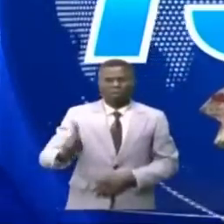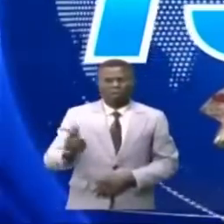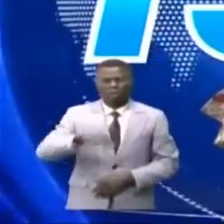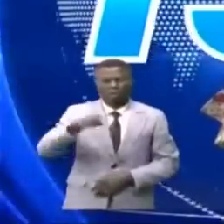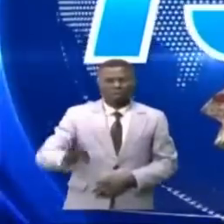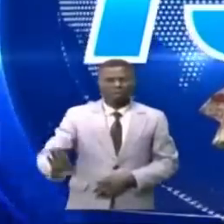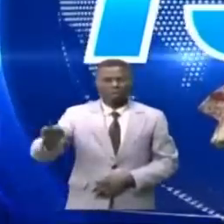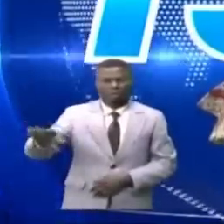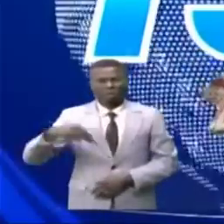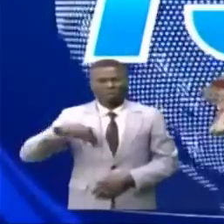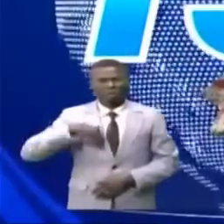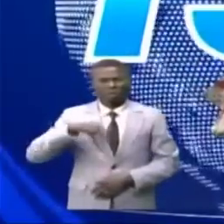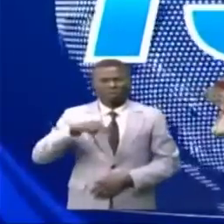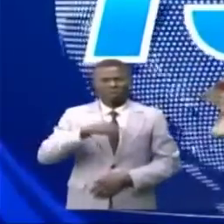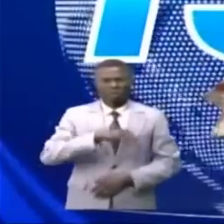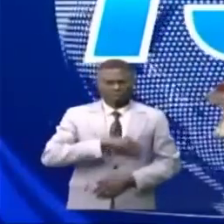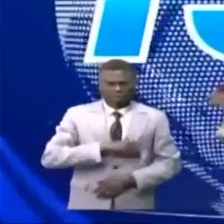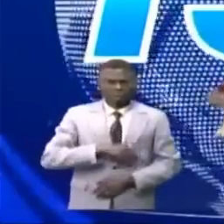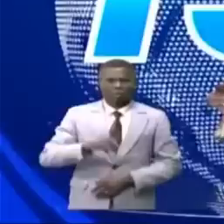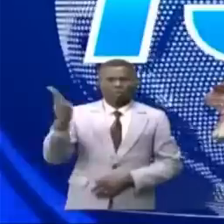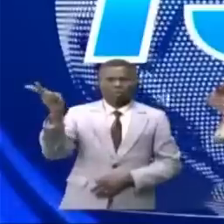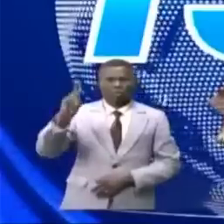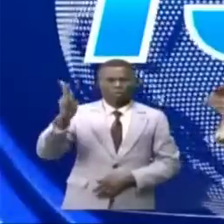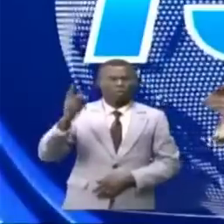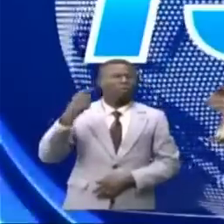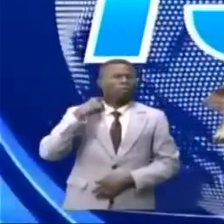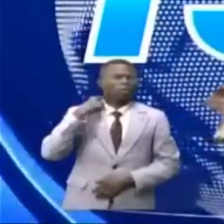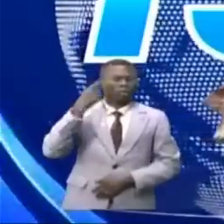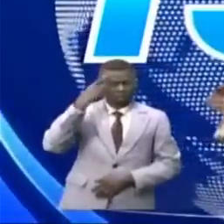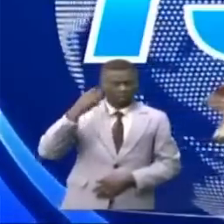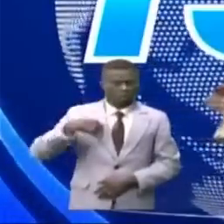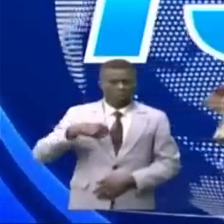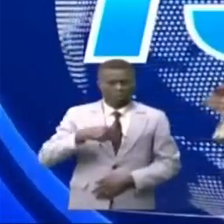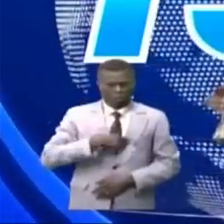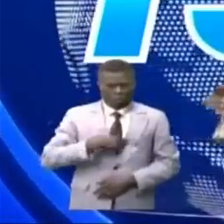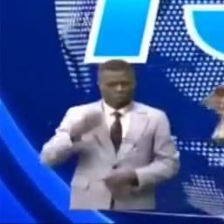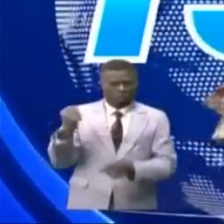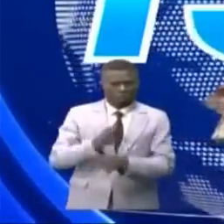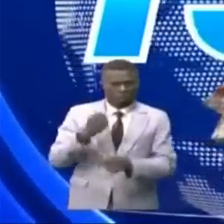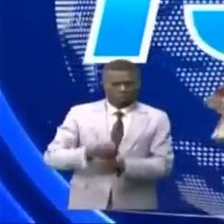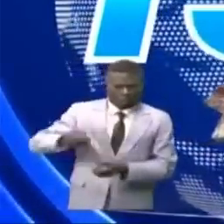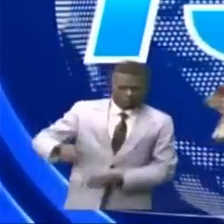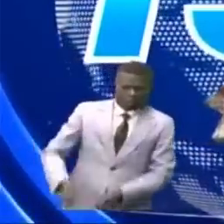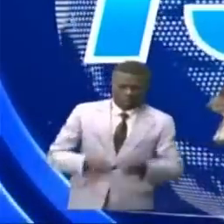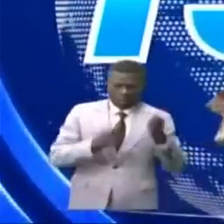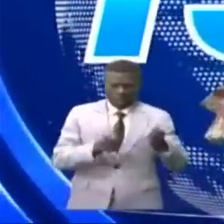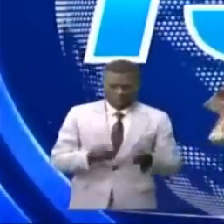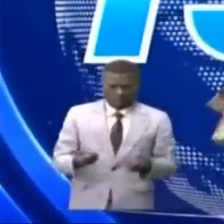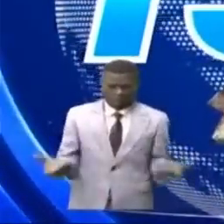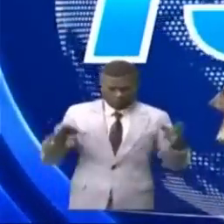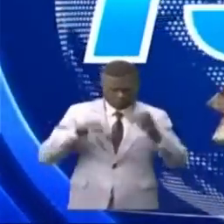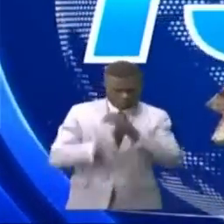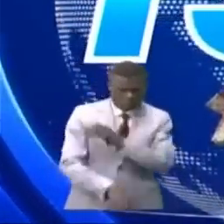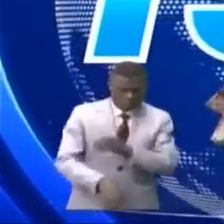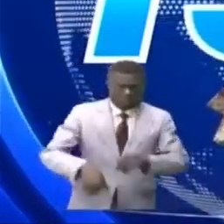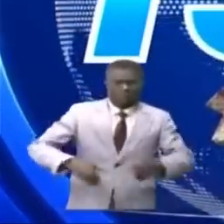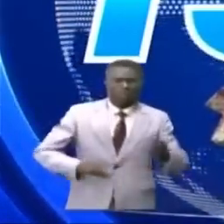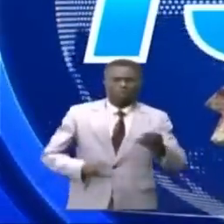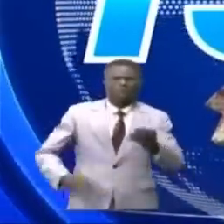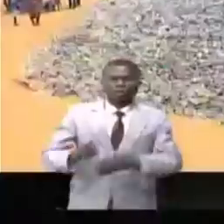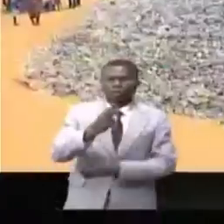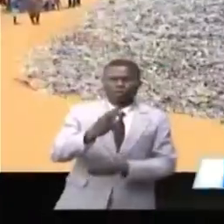cette commune. Les membres de Congo Bissau ont procédé au remblayage du ravin qui avait coupé une